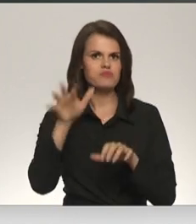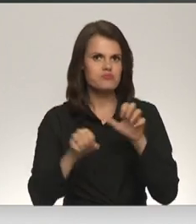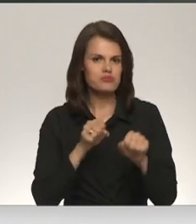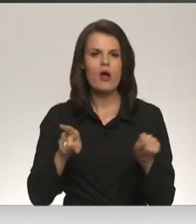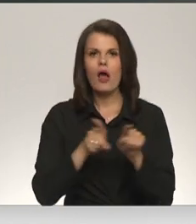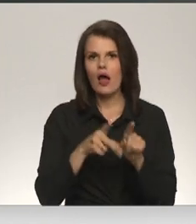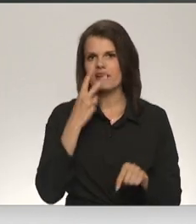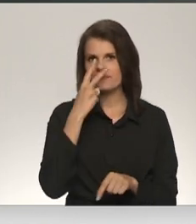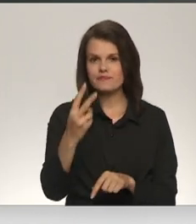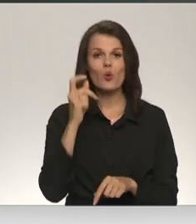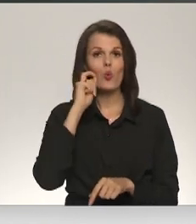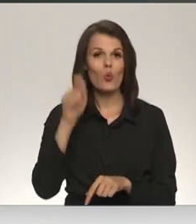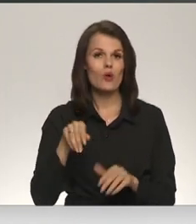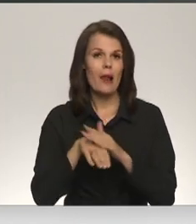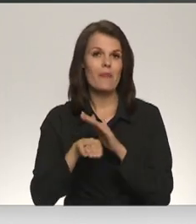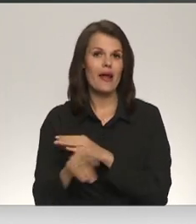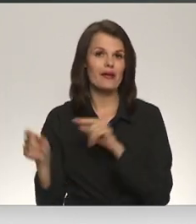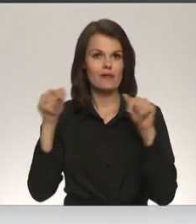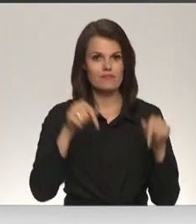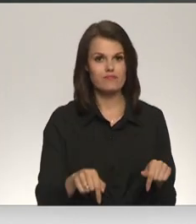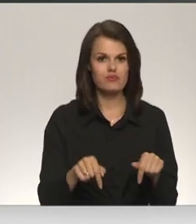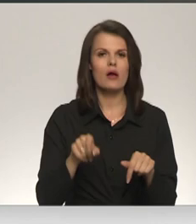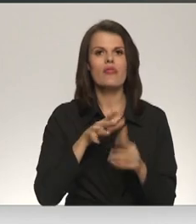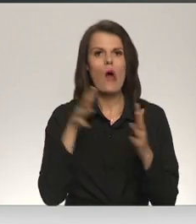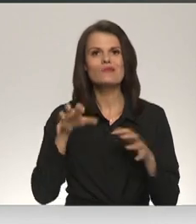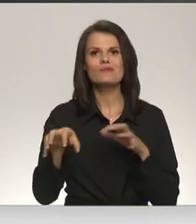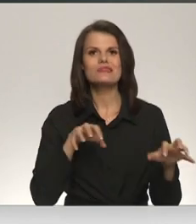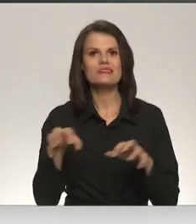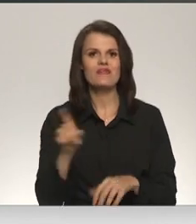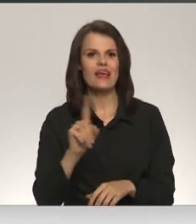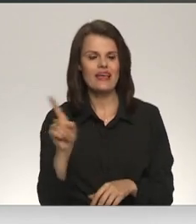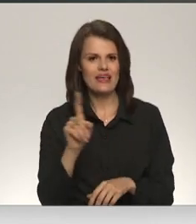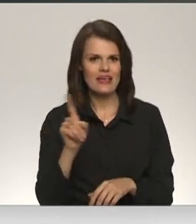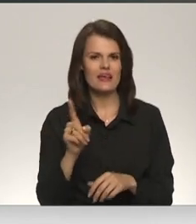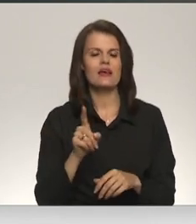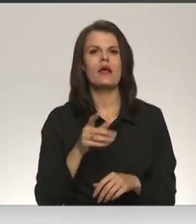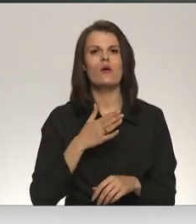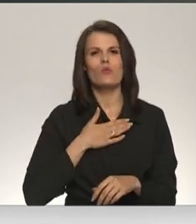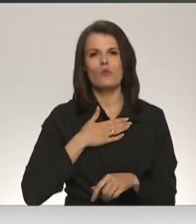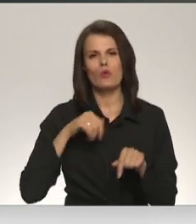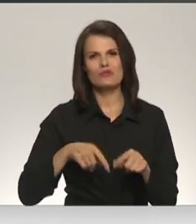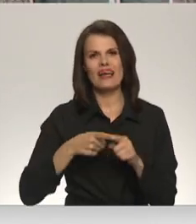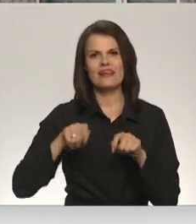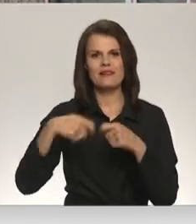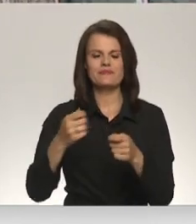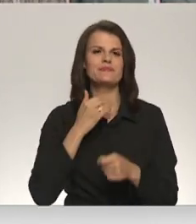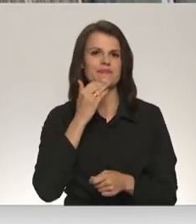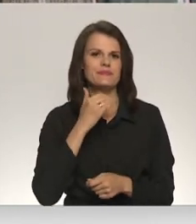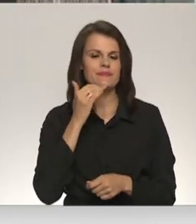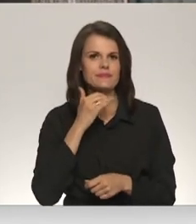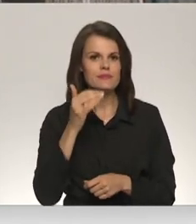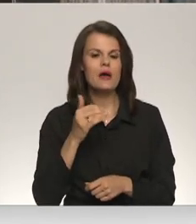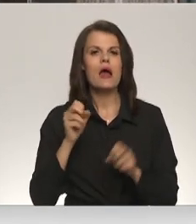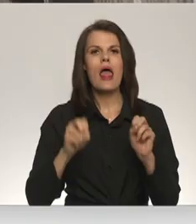ka no Ukrainas bēgļi atbraukušie ir daudz ar mājdzīvniekiem, kas nepārāk patīk mūsu izīrētājiem.